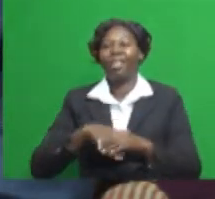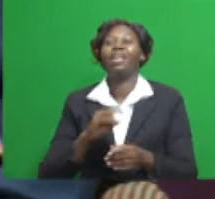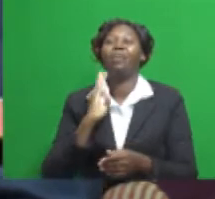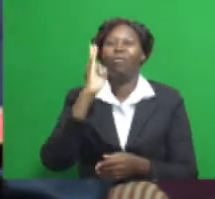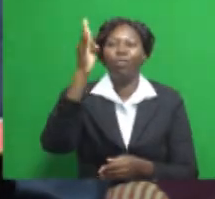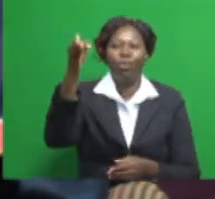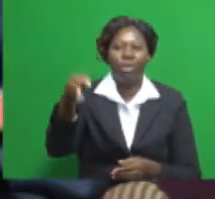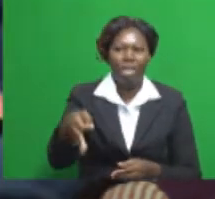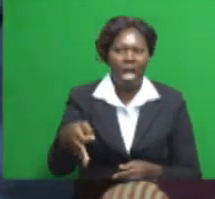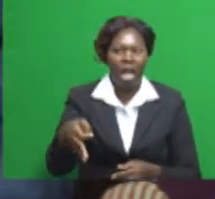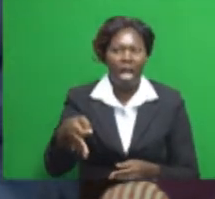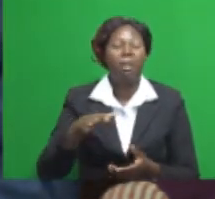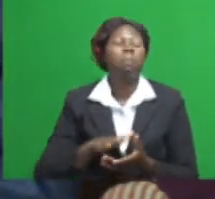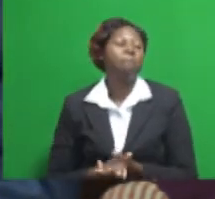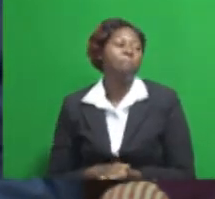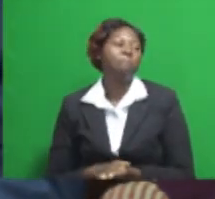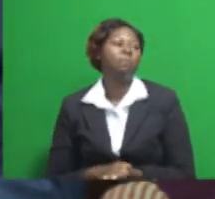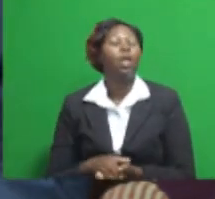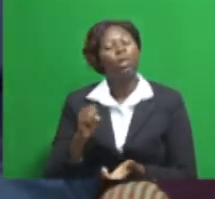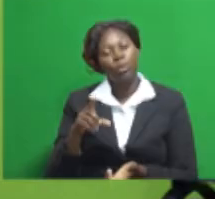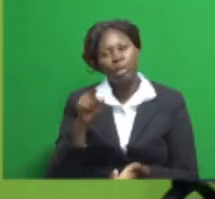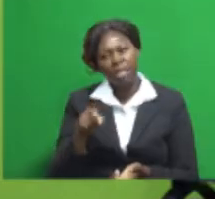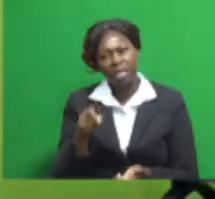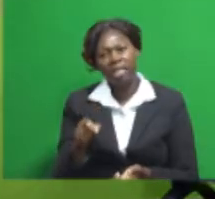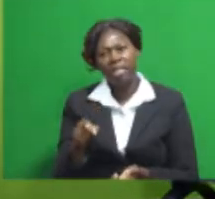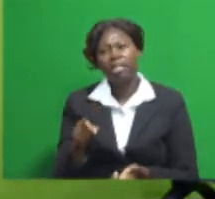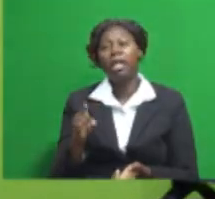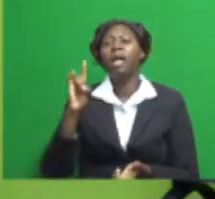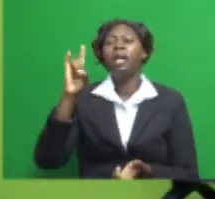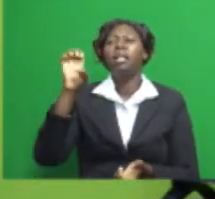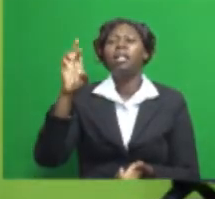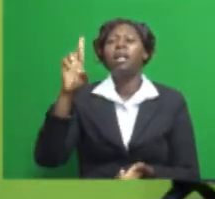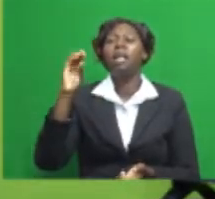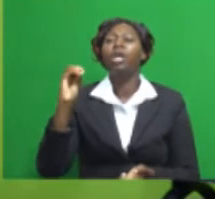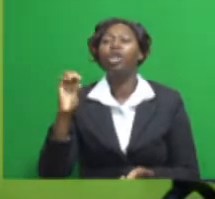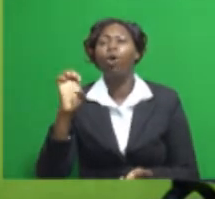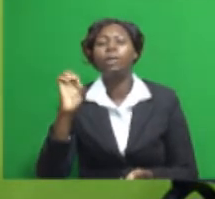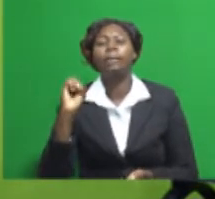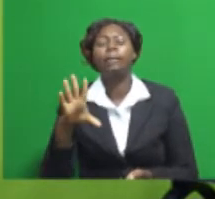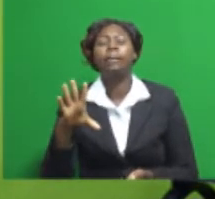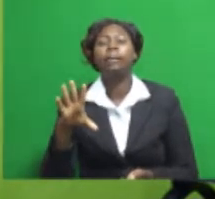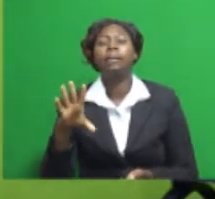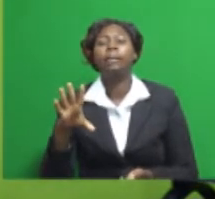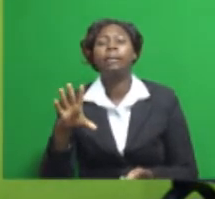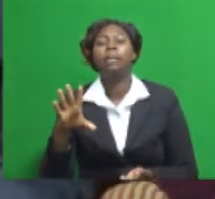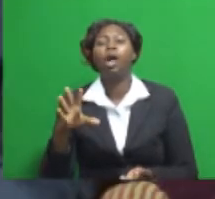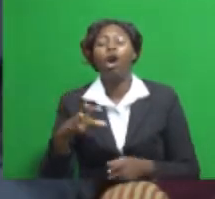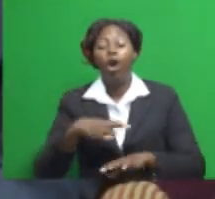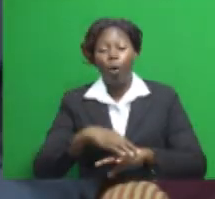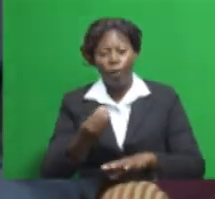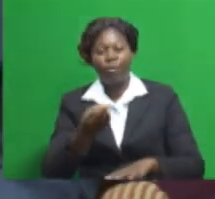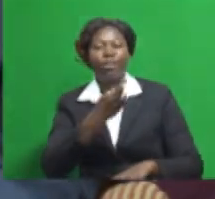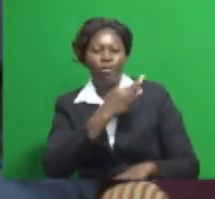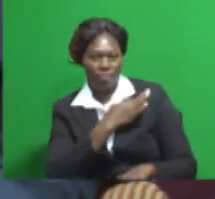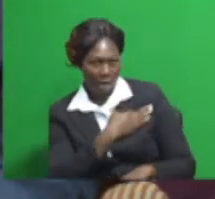pati ndiyo chapter yemagamba ekutenda iro seka yemwana yes saka chapter yatanga ichitaura vanhu vakawanda saka